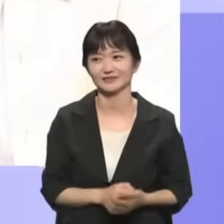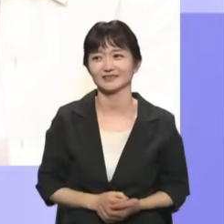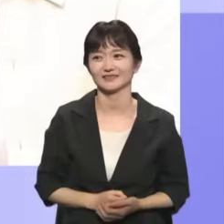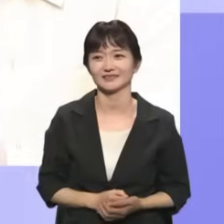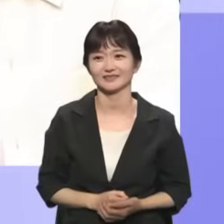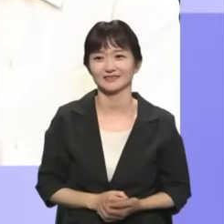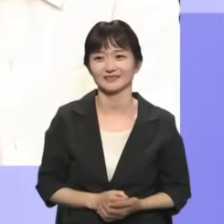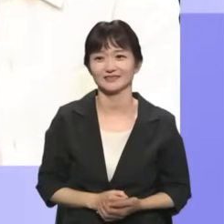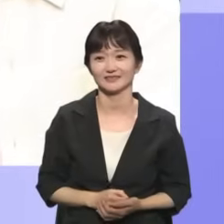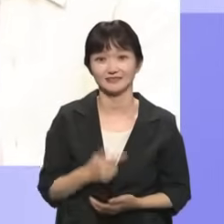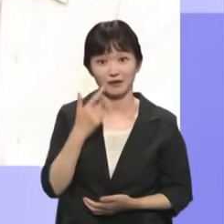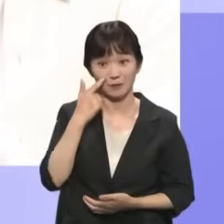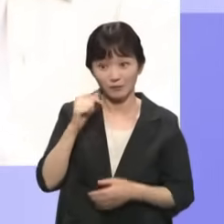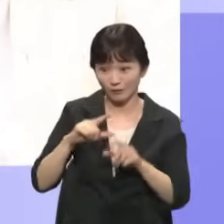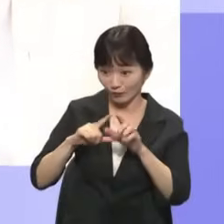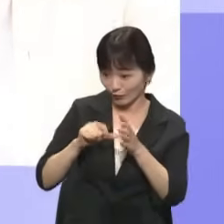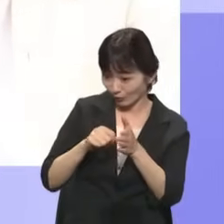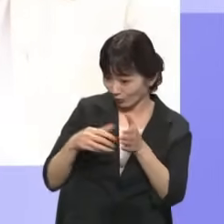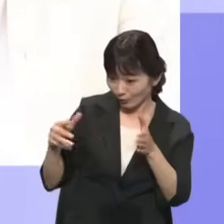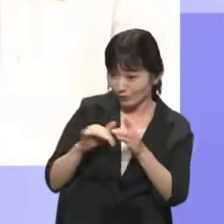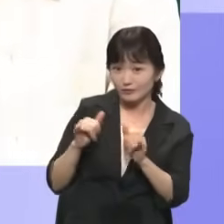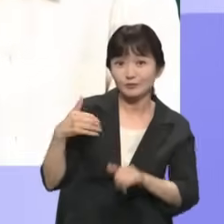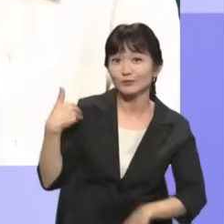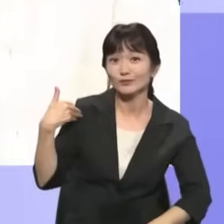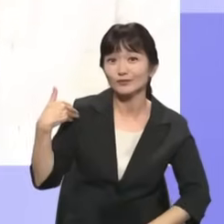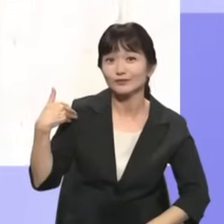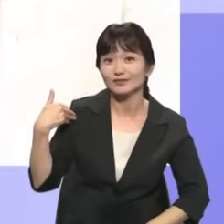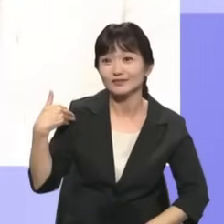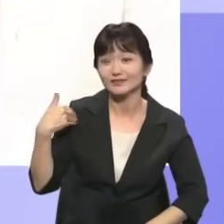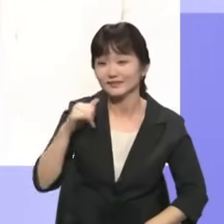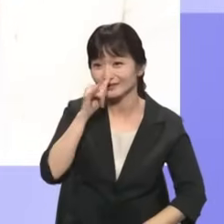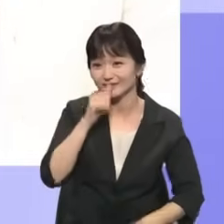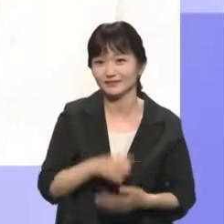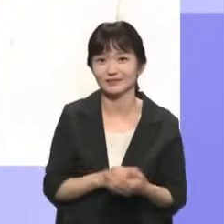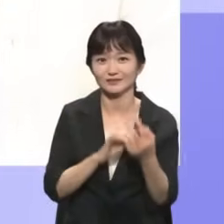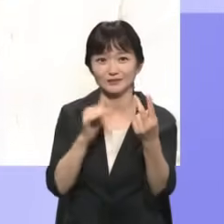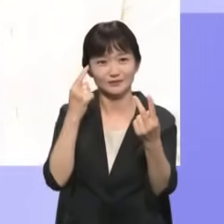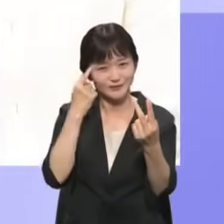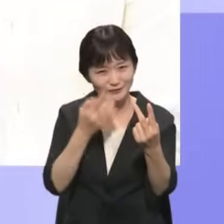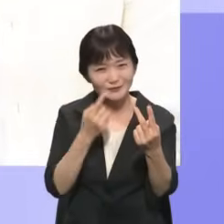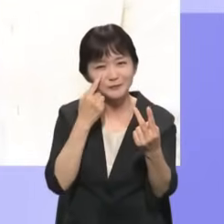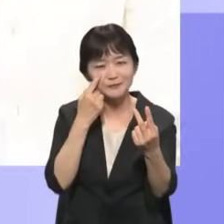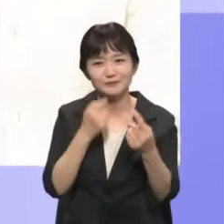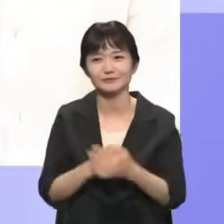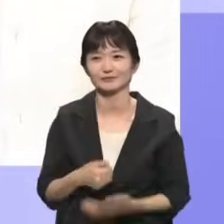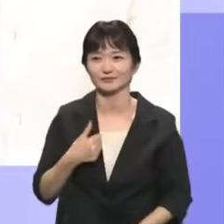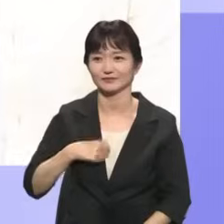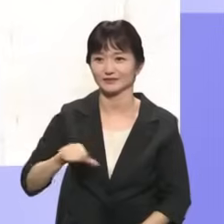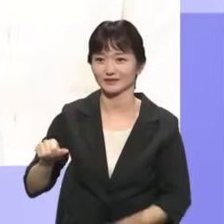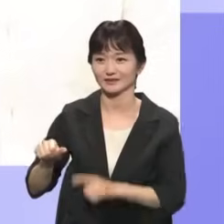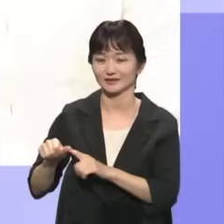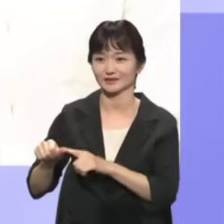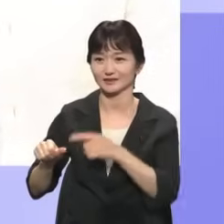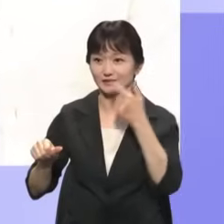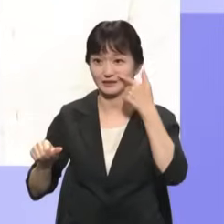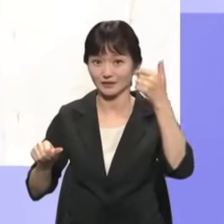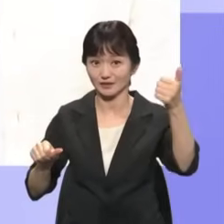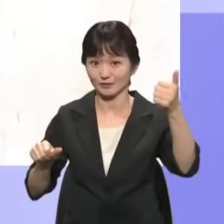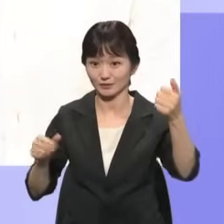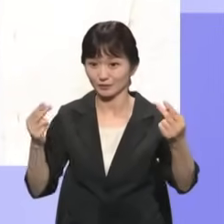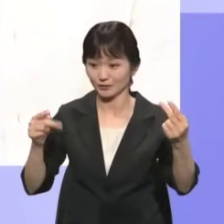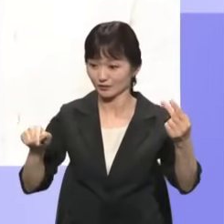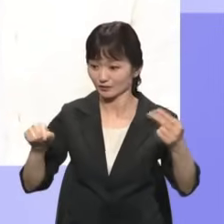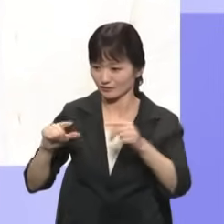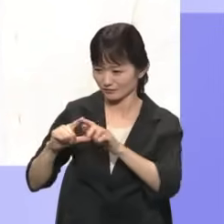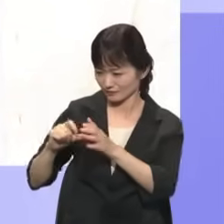유명한 사람인지 몰랐다는 얘기가 있던데, 이제 두 분께 한번 질문해 볼게요. 아들이 아빠보다 더 유명해질 것